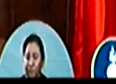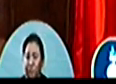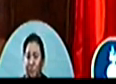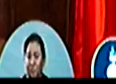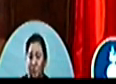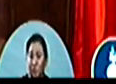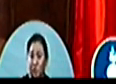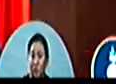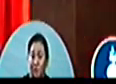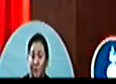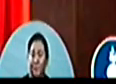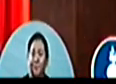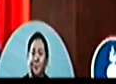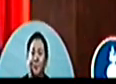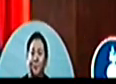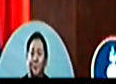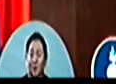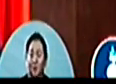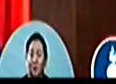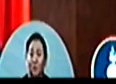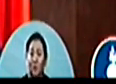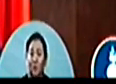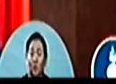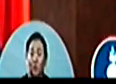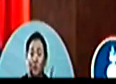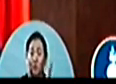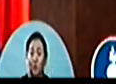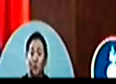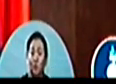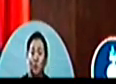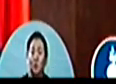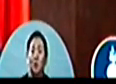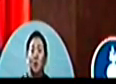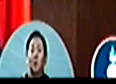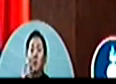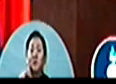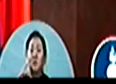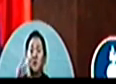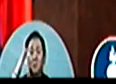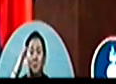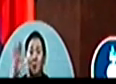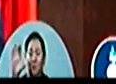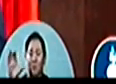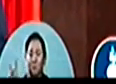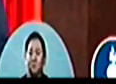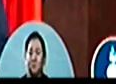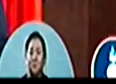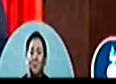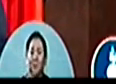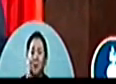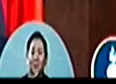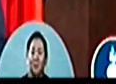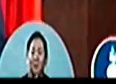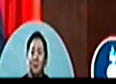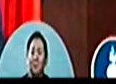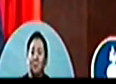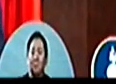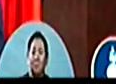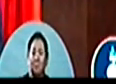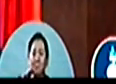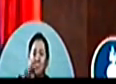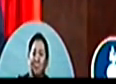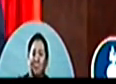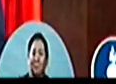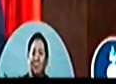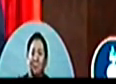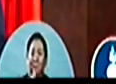байхгүй. Гэтэл өнөөдөр зүгээр хүчний байгууллага гэдэг нэр томьёотой хин нэгнийг хүчрхийлдэг, хин нэгнийг дарамгуйлдаг, дарамталдаг ийм